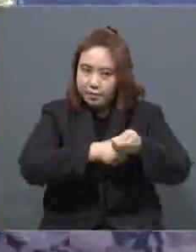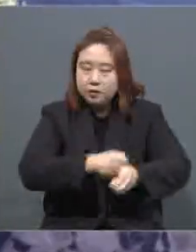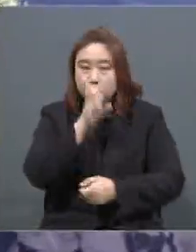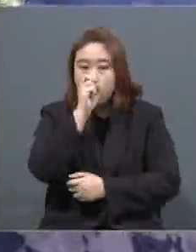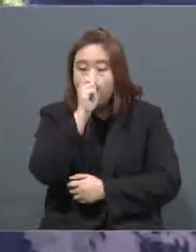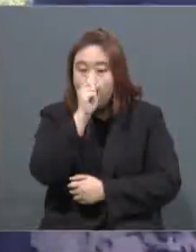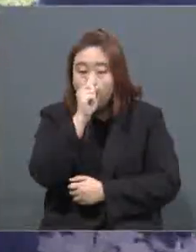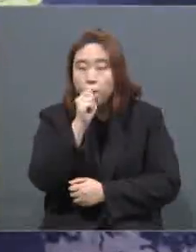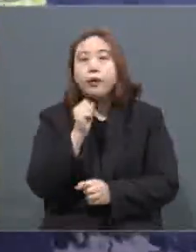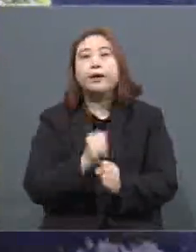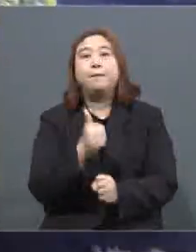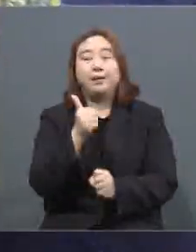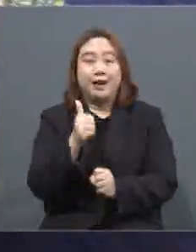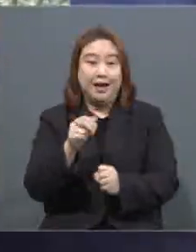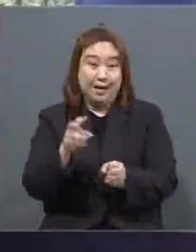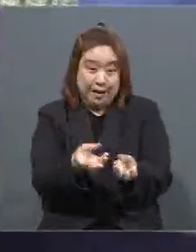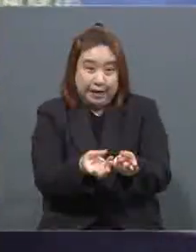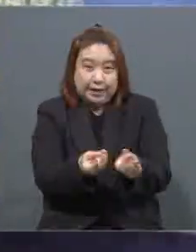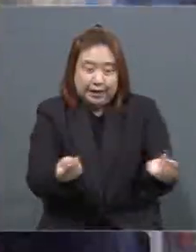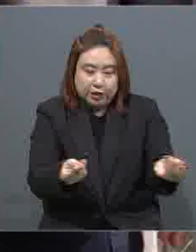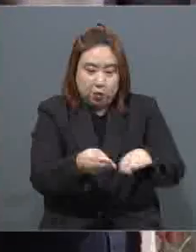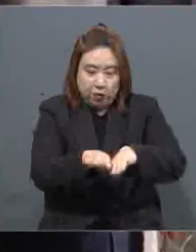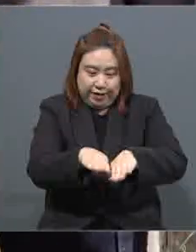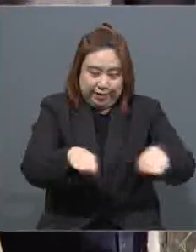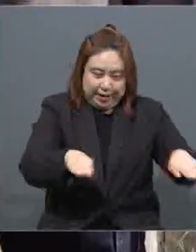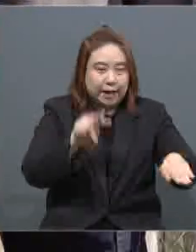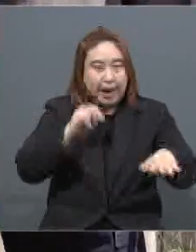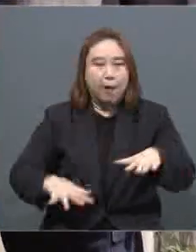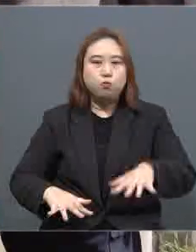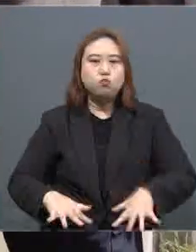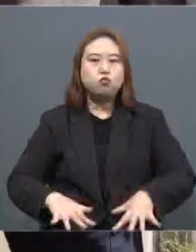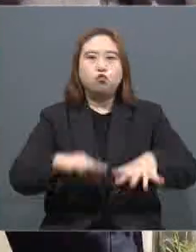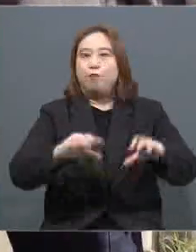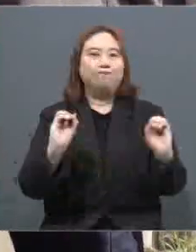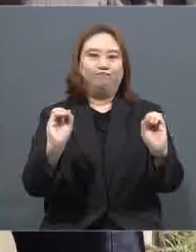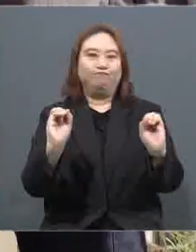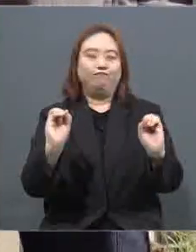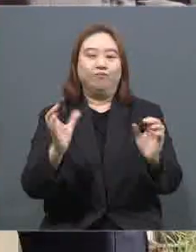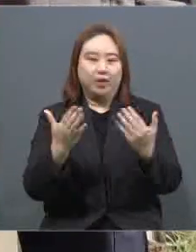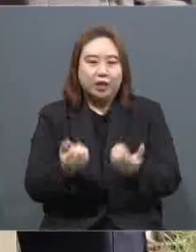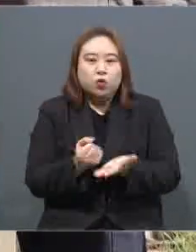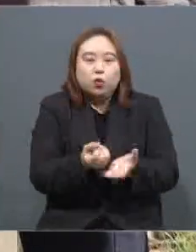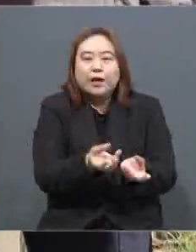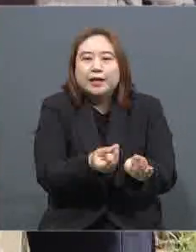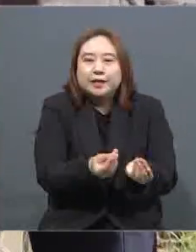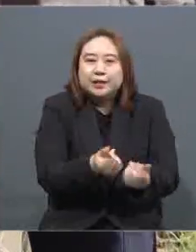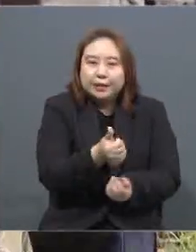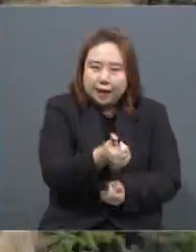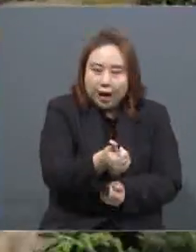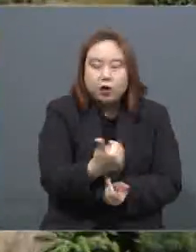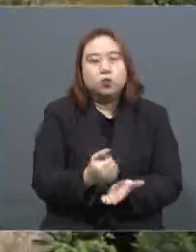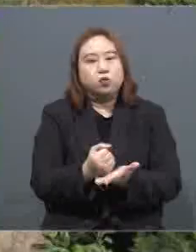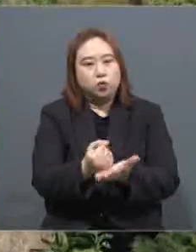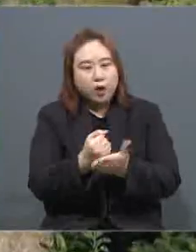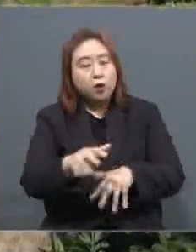ได้คือน้ำไม่เคยท่วมแปลงอีกเลยความสำเร็จนี้ไม่เพียงแค่คืนชีวิตให้กับดินแต่ยังสร้างความหวัง